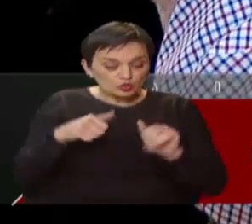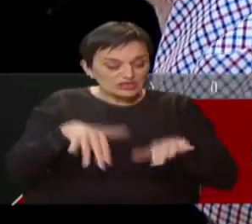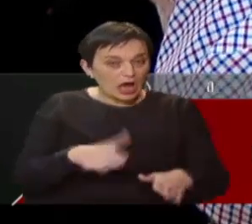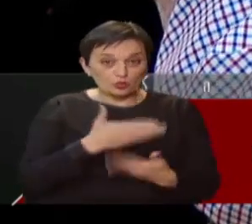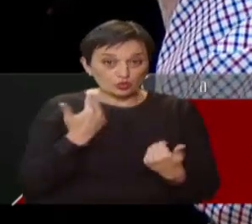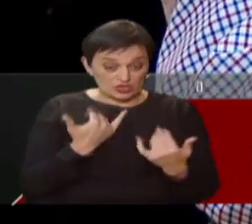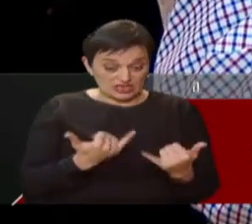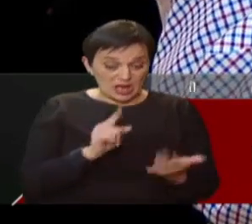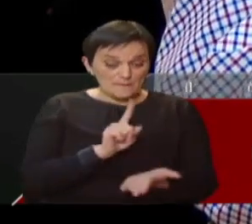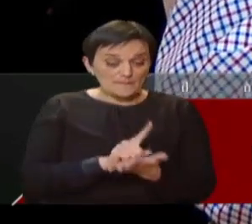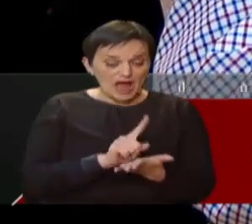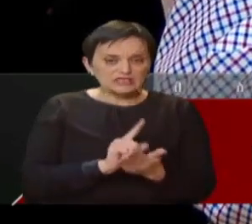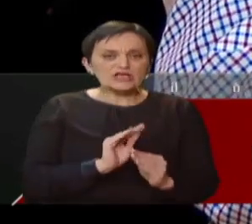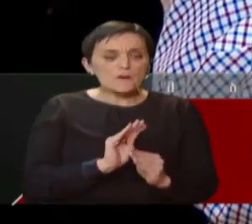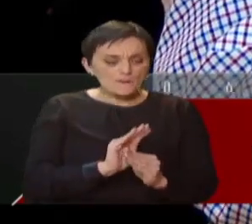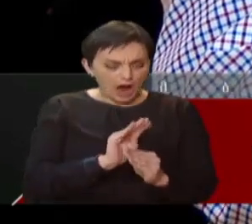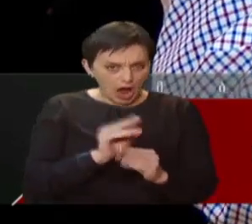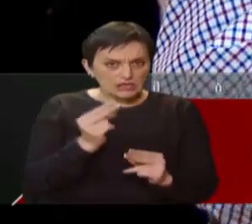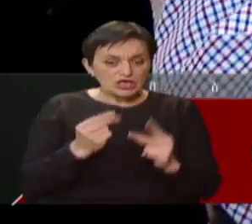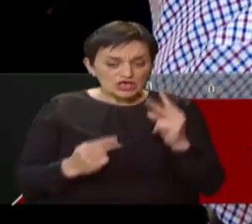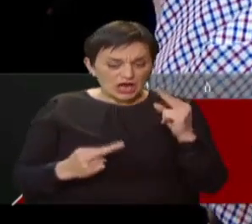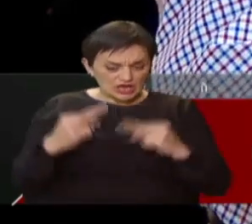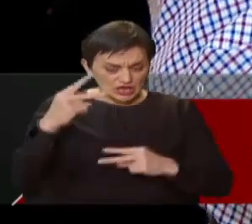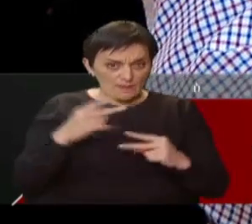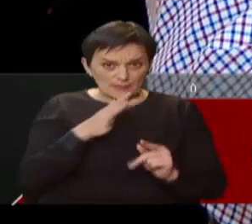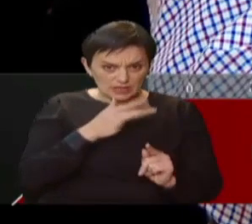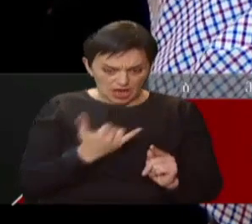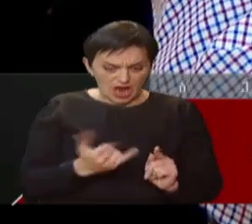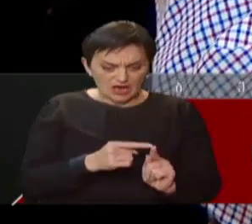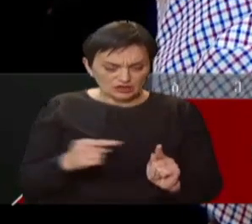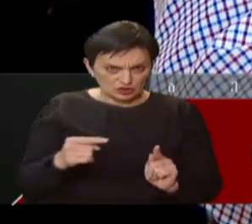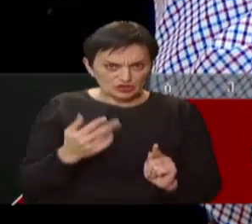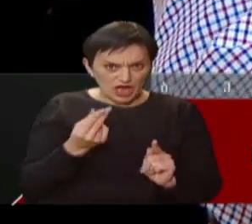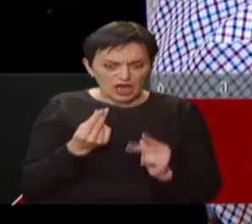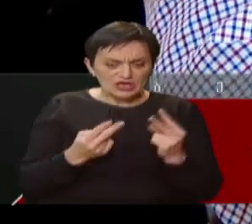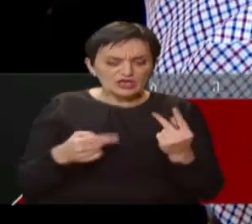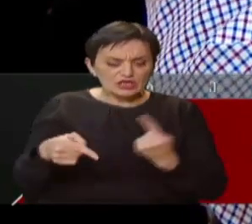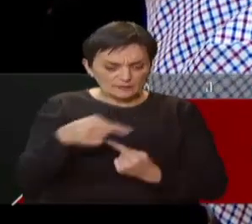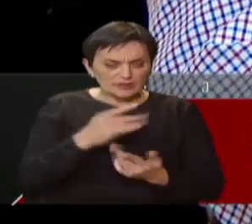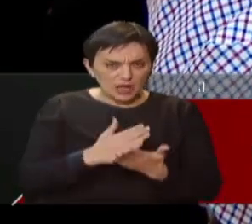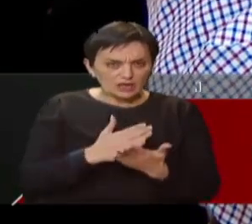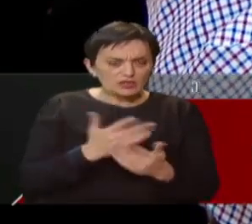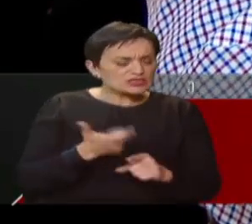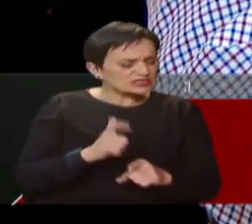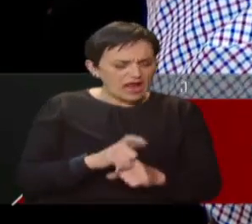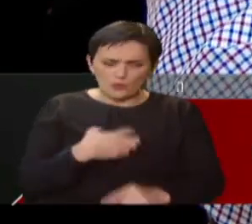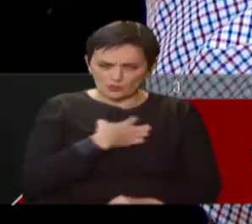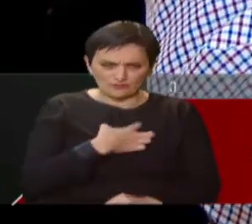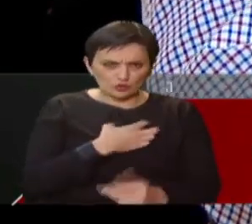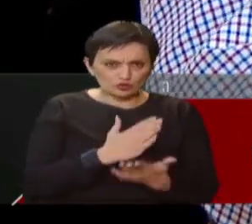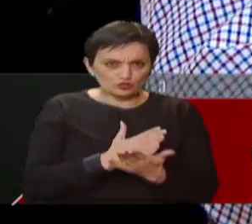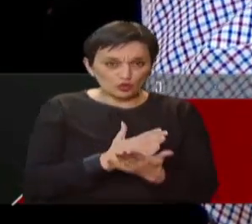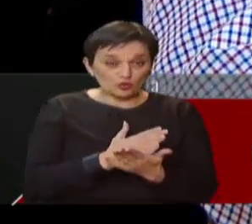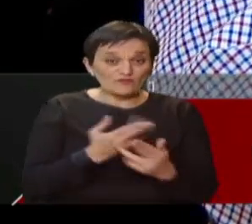Ის, რომ დღეს პენსიის მატება, რა თქმა უნდა, ამ ინფლაციის პერიოდში და ინდექსაციაც გაჩნდა, ეს არის ძალზედ მნიშვნელოვანი, იმიტომ